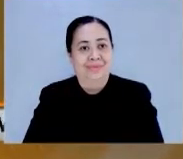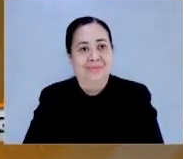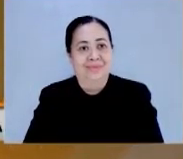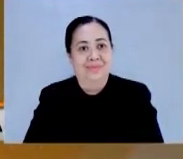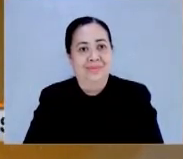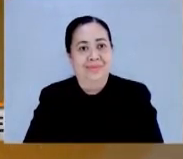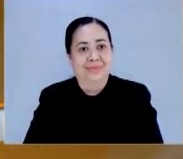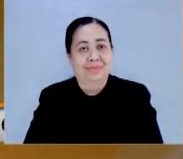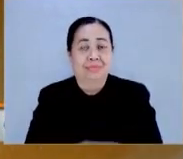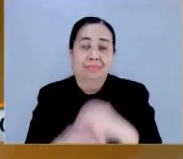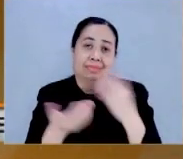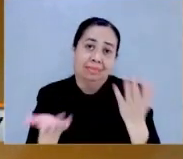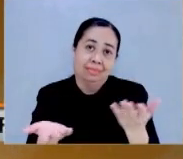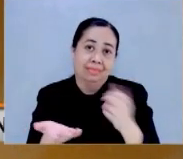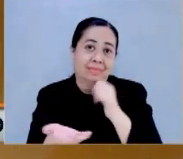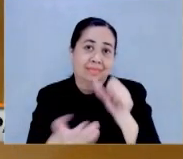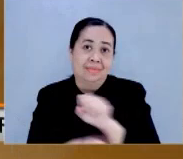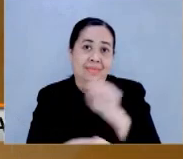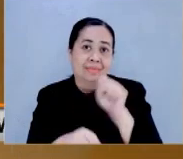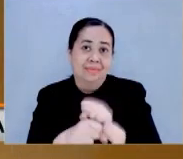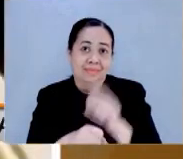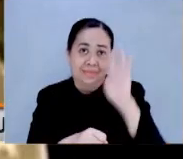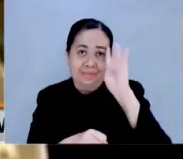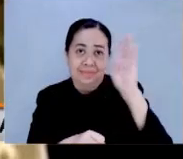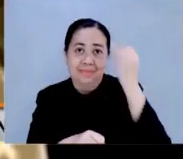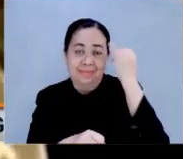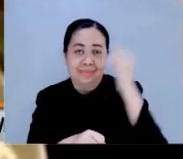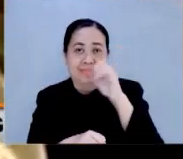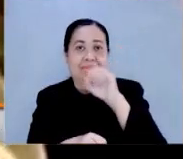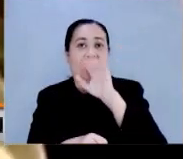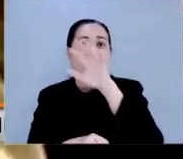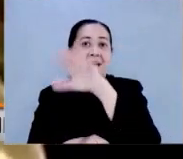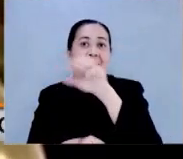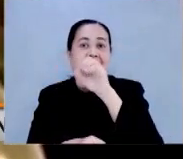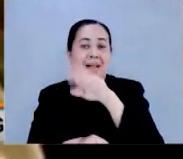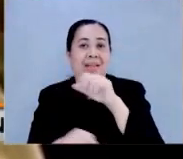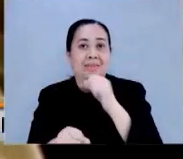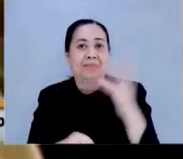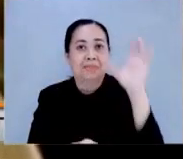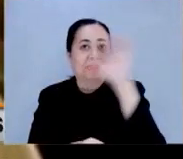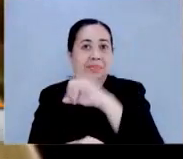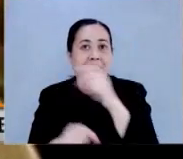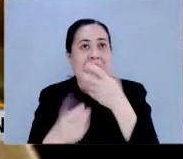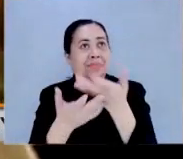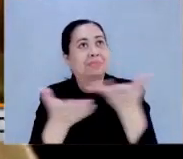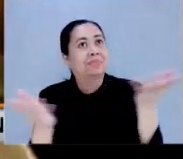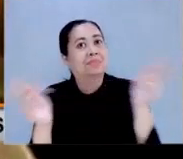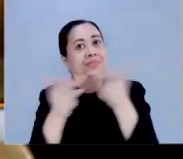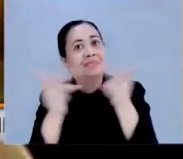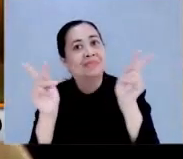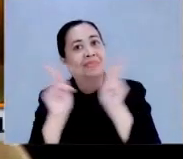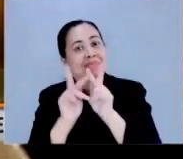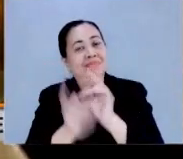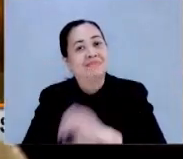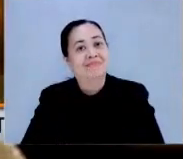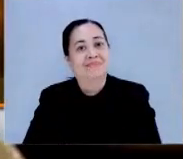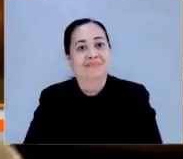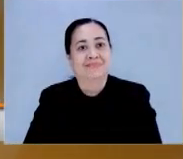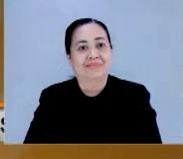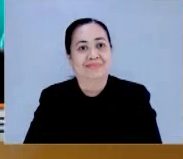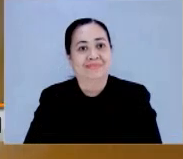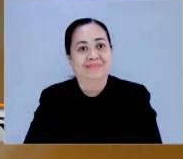When not in Singapore, mag-improvise ng Merlion para di mo mamiss ang tanawin doon.